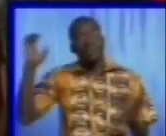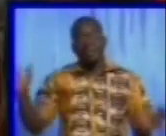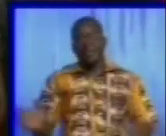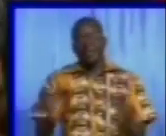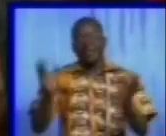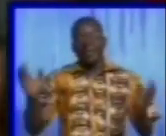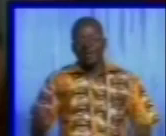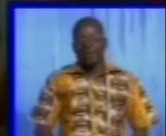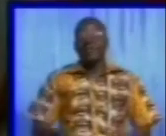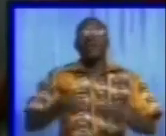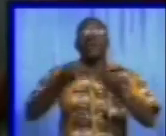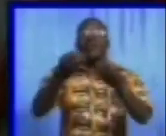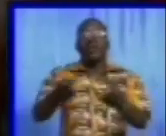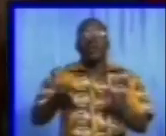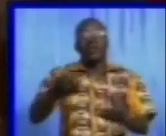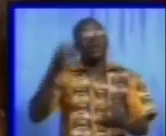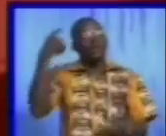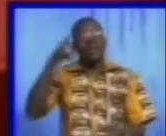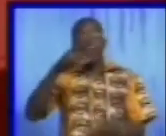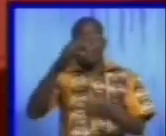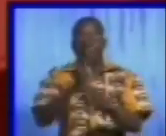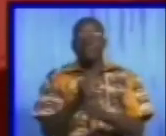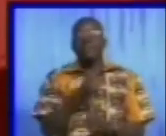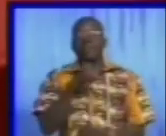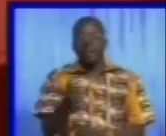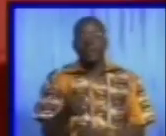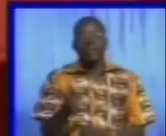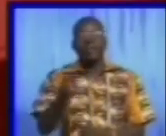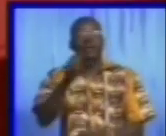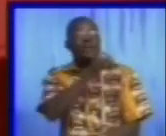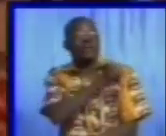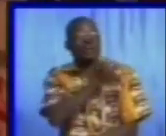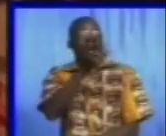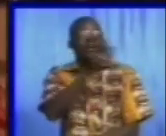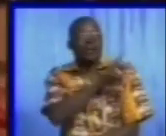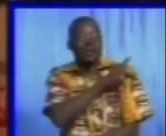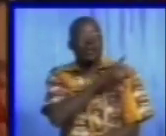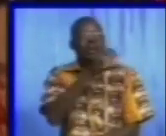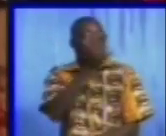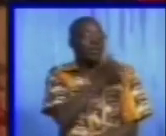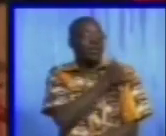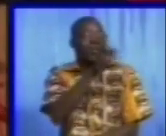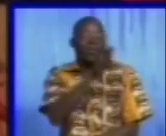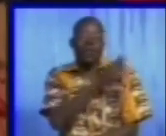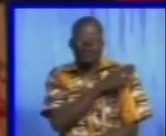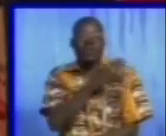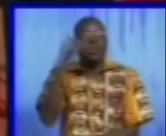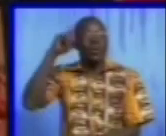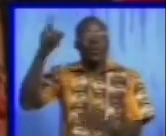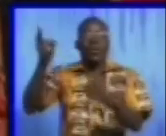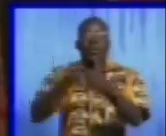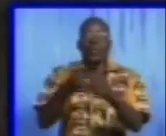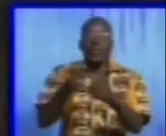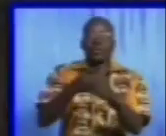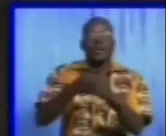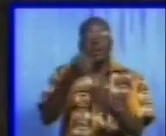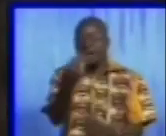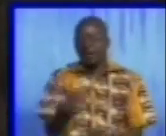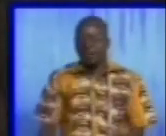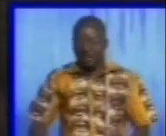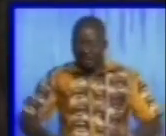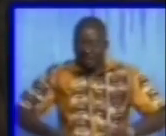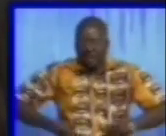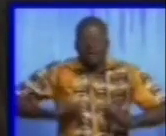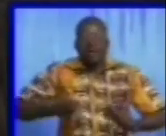aux candidats malheureux. Sidoni Kanyala et Yakuba Badolo, respectivement premiers en matière d'élevage